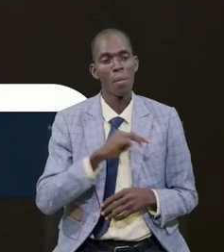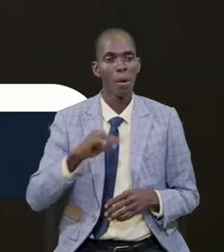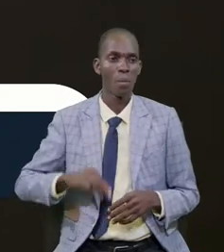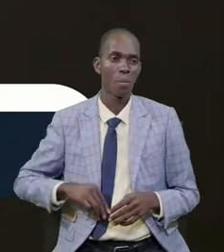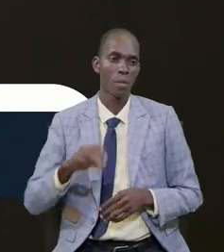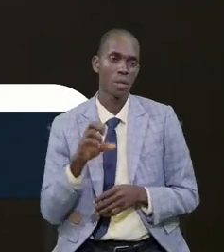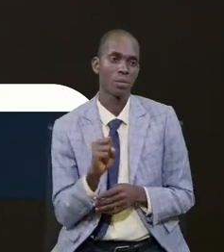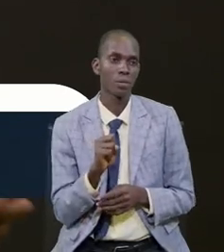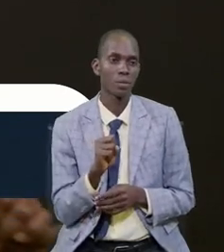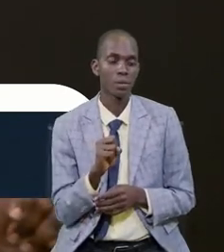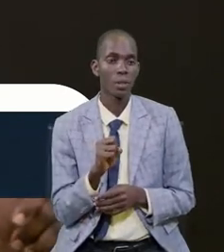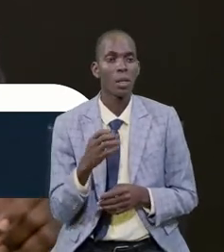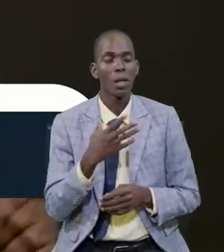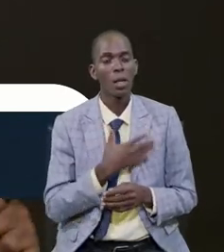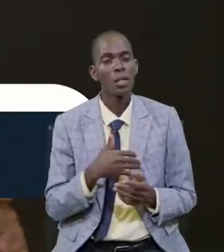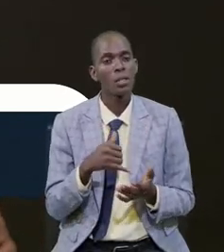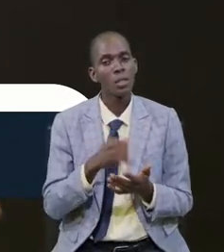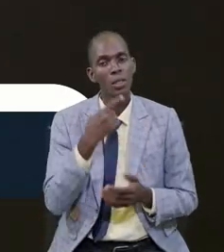nos membres.